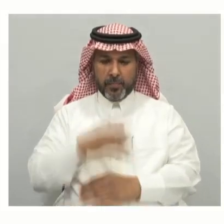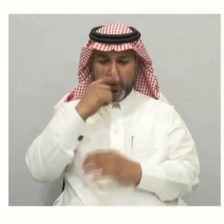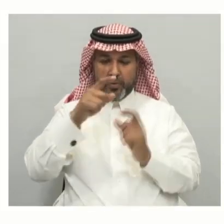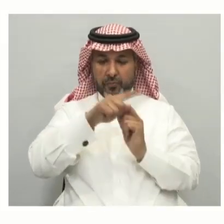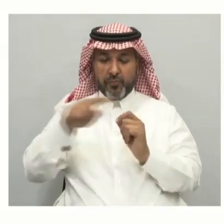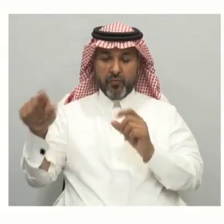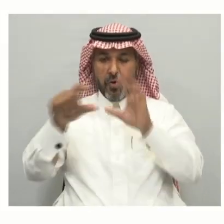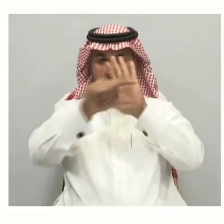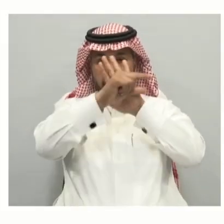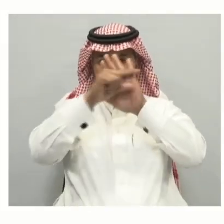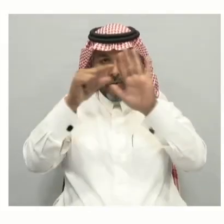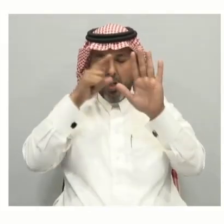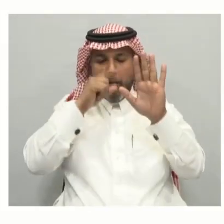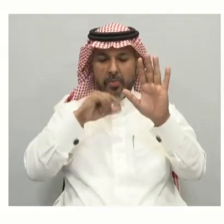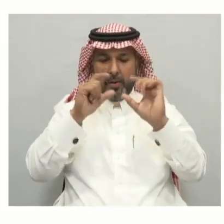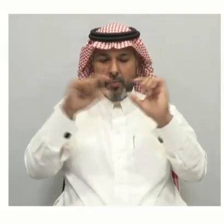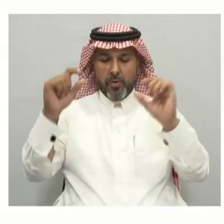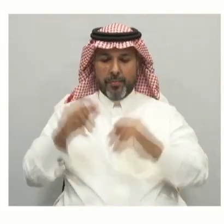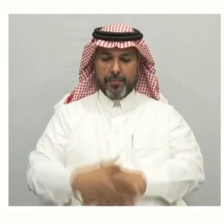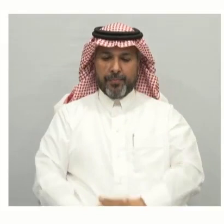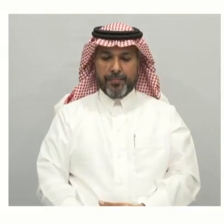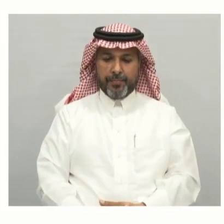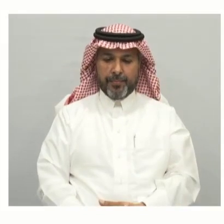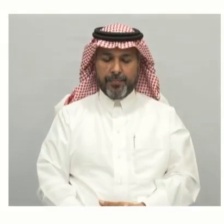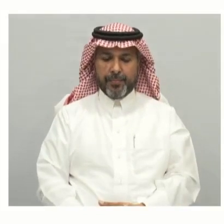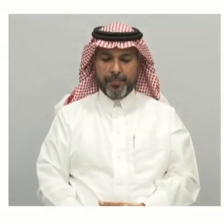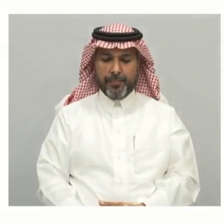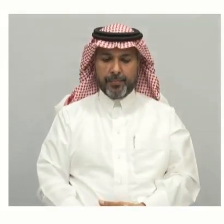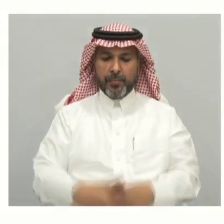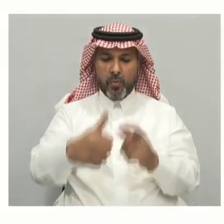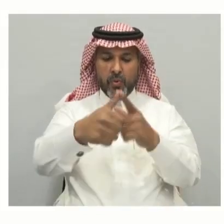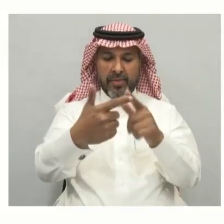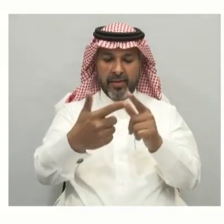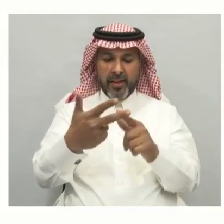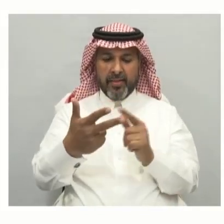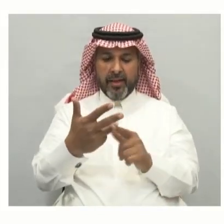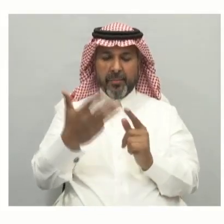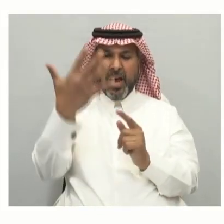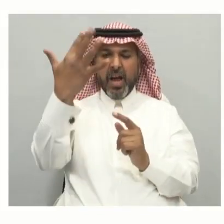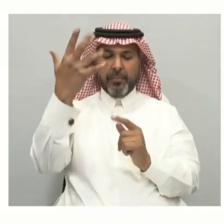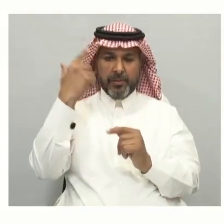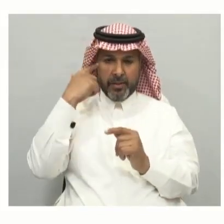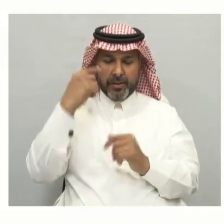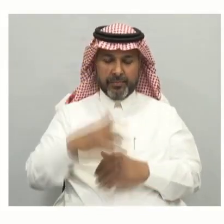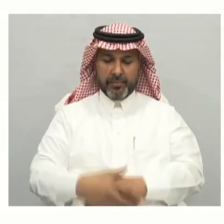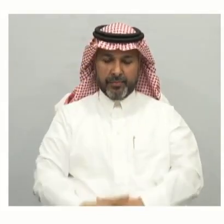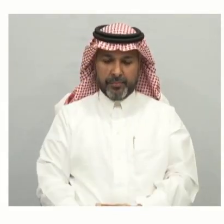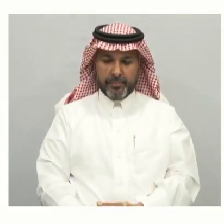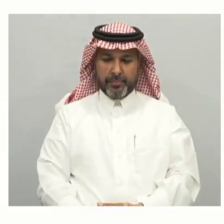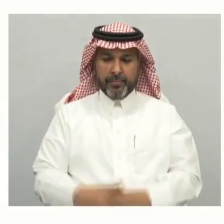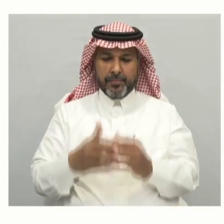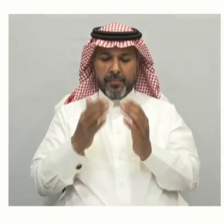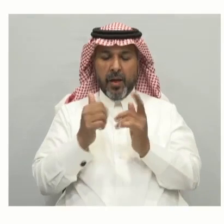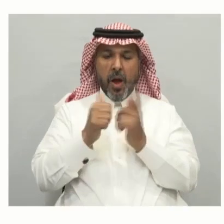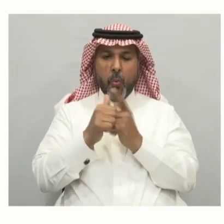لهذا التمثيل عدد الصفحات التي قراها خمسه طلاب من كتاب الان لدينا الطالب